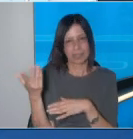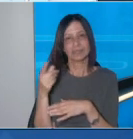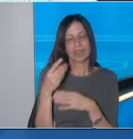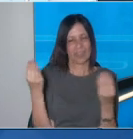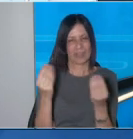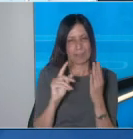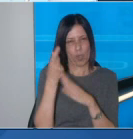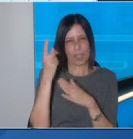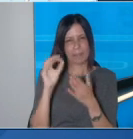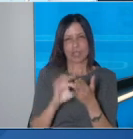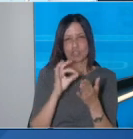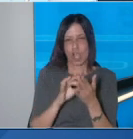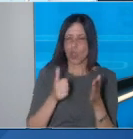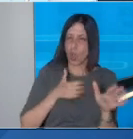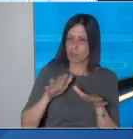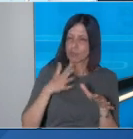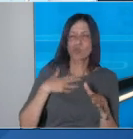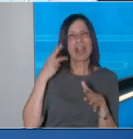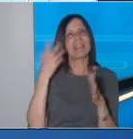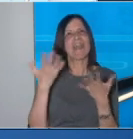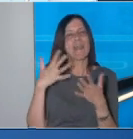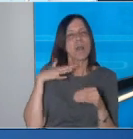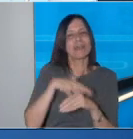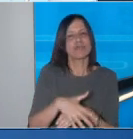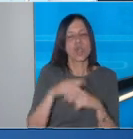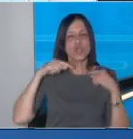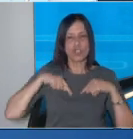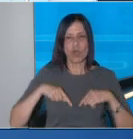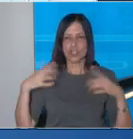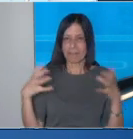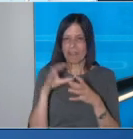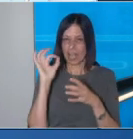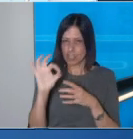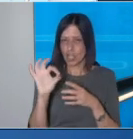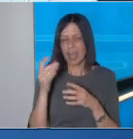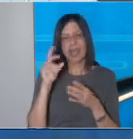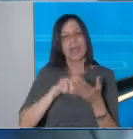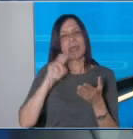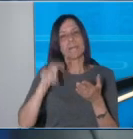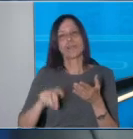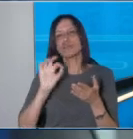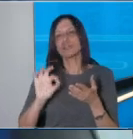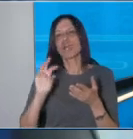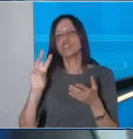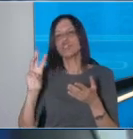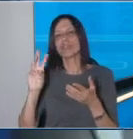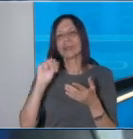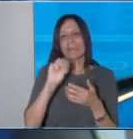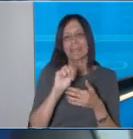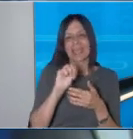שקורים בלשכת ראש הממשלה, ואני רוצה לדעת איך זה משפיע על יושב ראש המפלגה שלך, וזו ההתפטרות של שמרית מאיר, היועצת המדינית